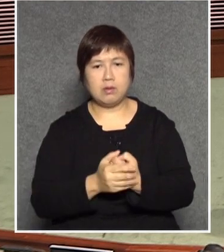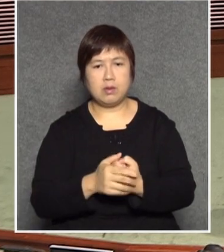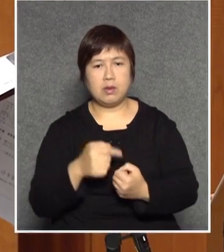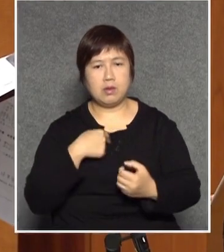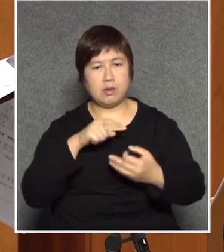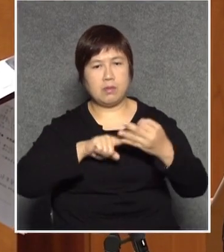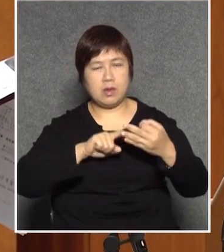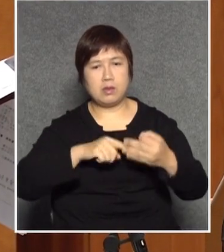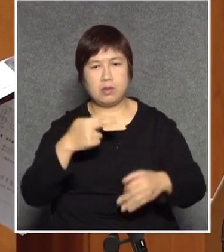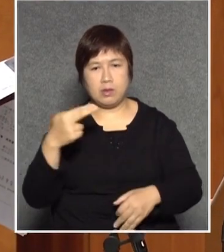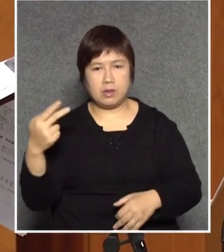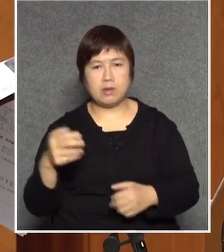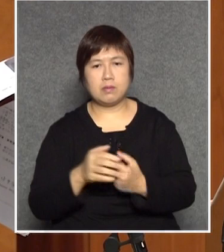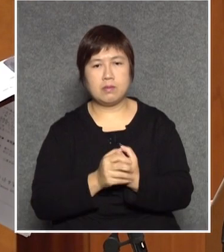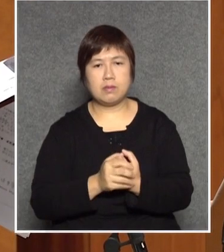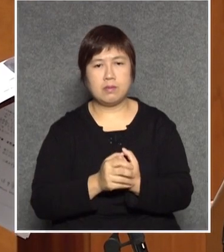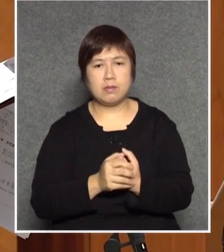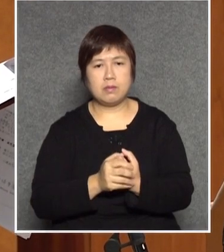晴， 本人尤慧晴，